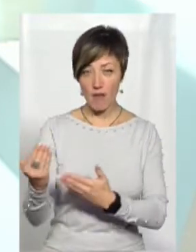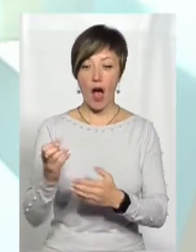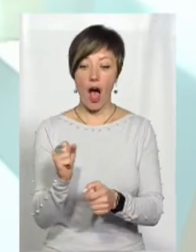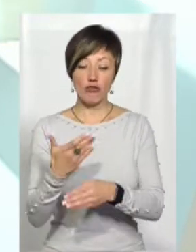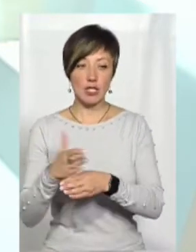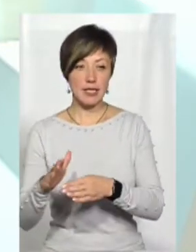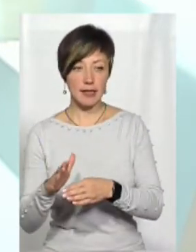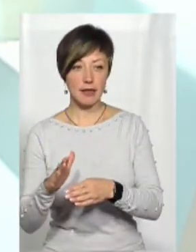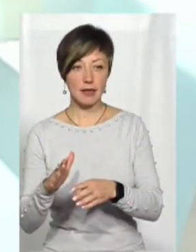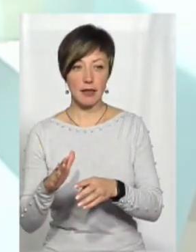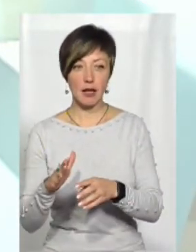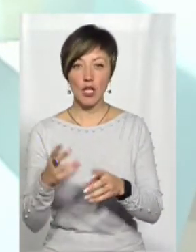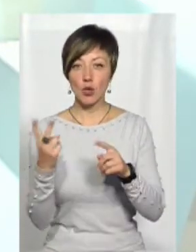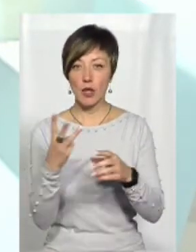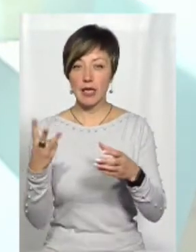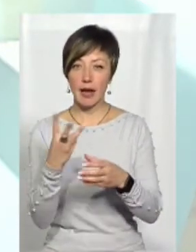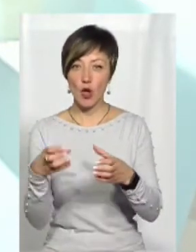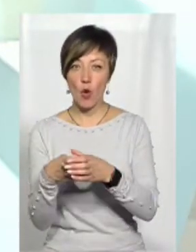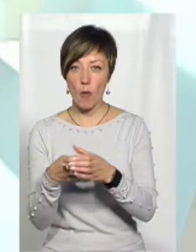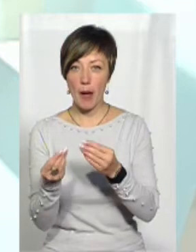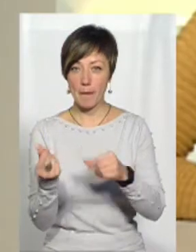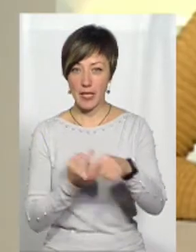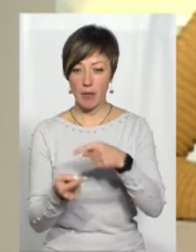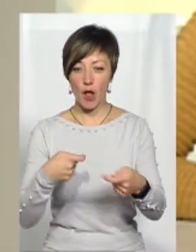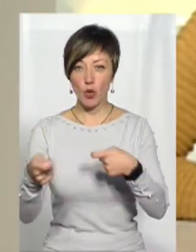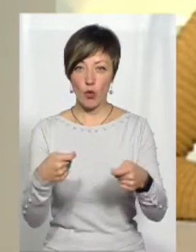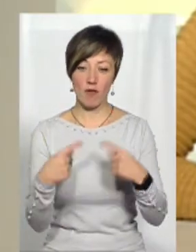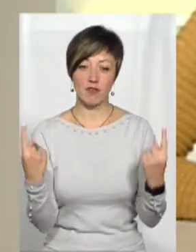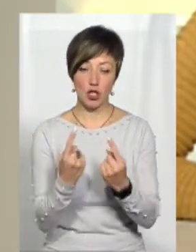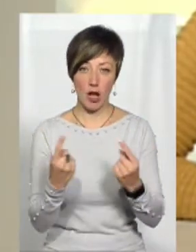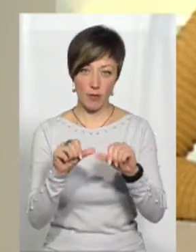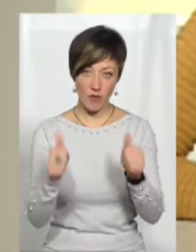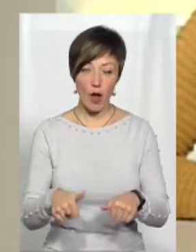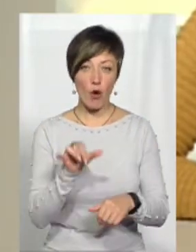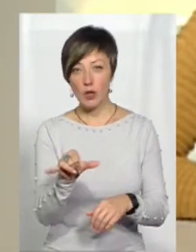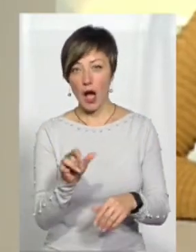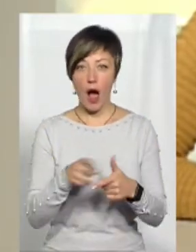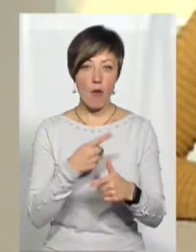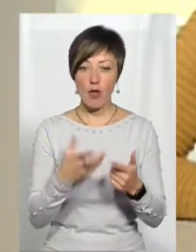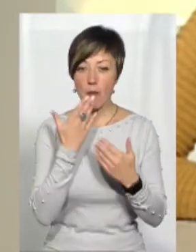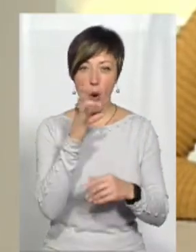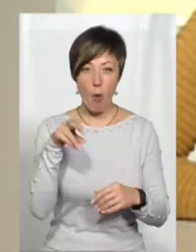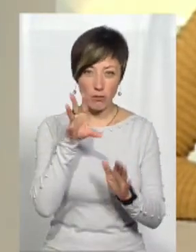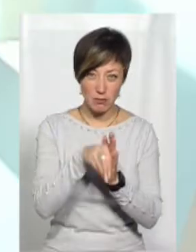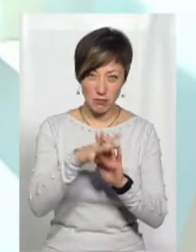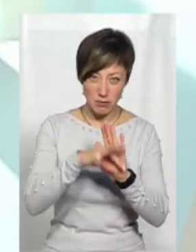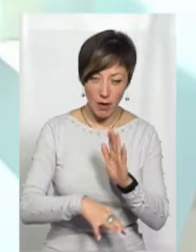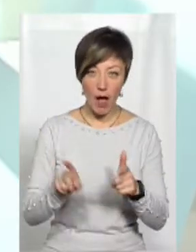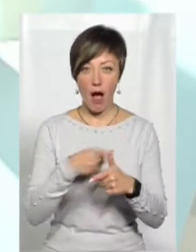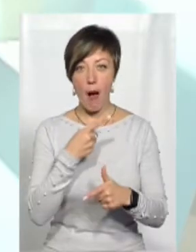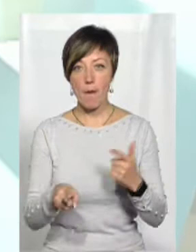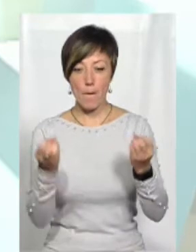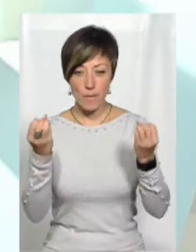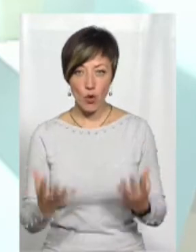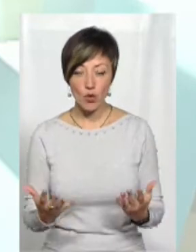а частина на другій, третій групі підприємці торгують просто в звичайному вигляді, тому що в них або не закодована ця продукція, або вони просто